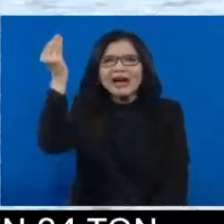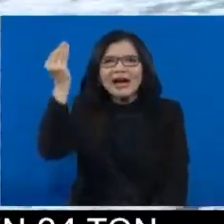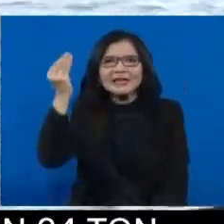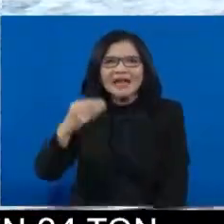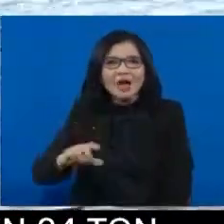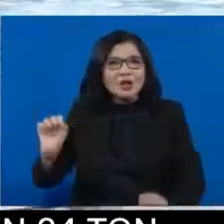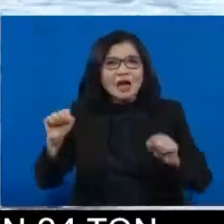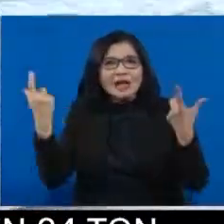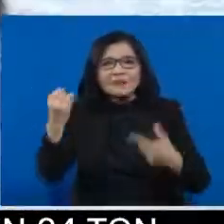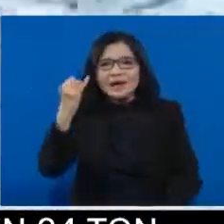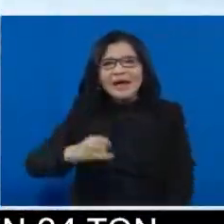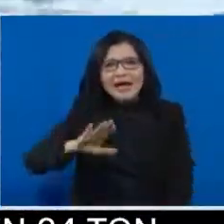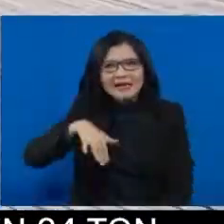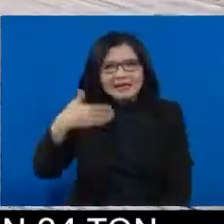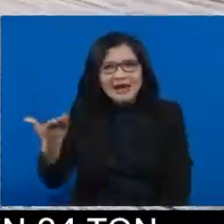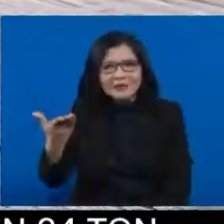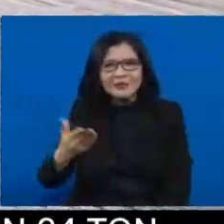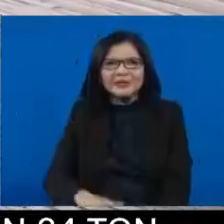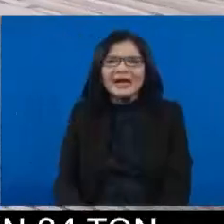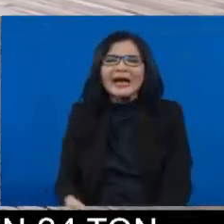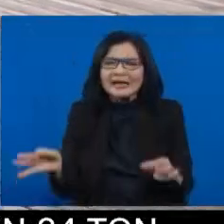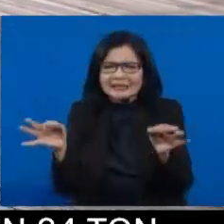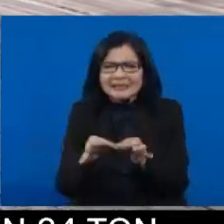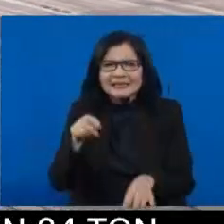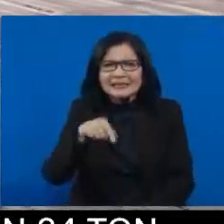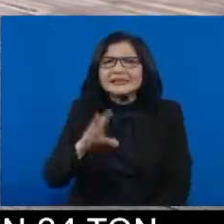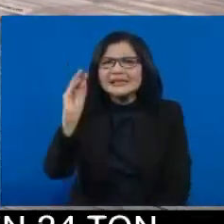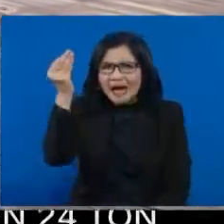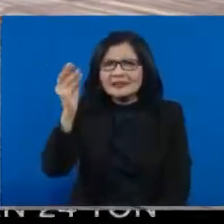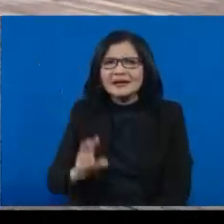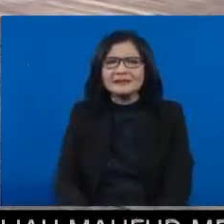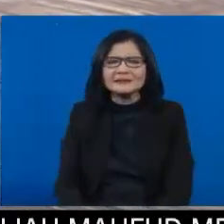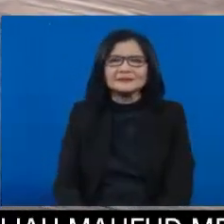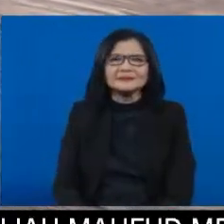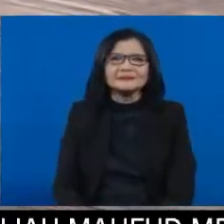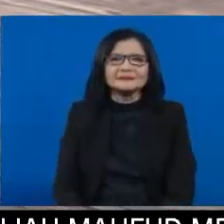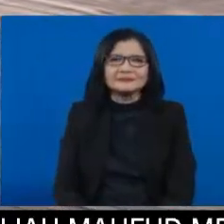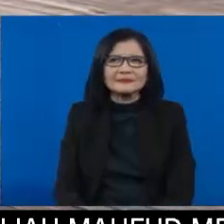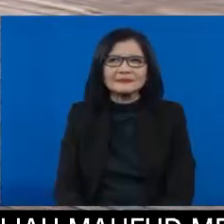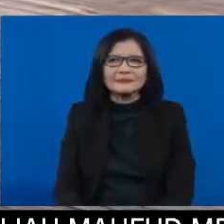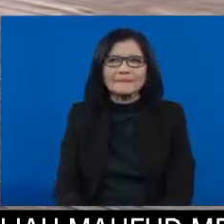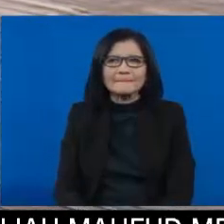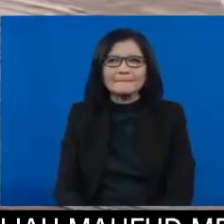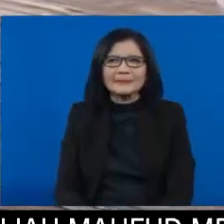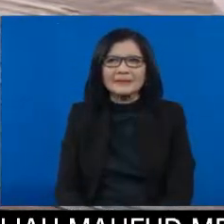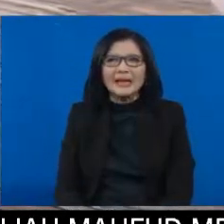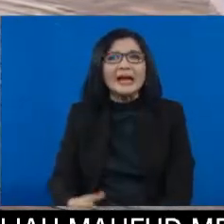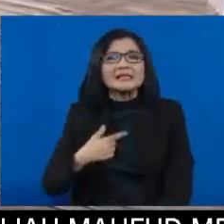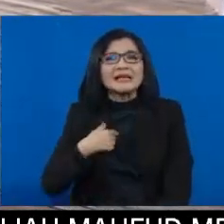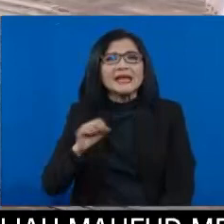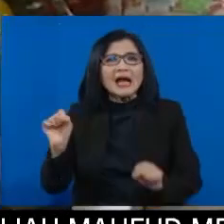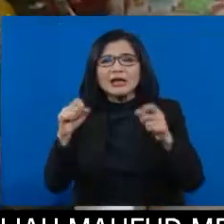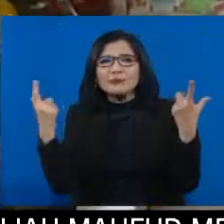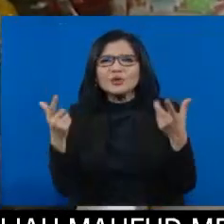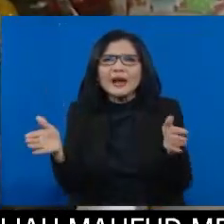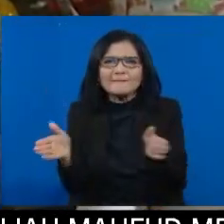liburan akhir tahun bersama keluarga tanpa jauh-jauh meninggalkan ibu kota. Satu, saya nggak dapat cuti panjang, terus